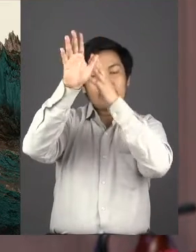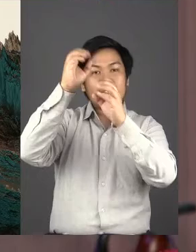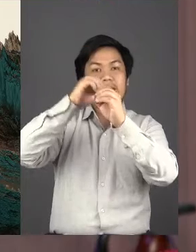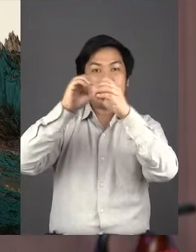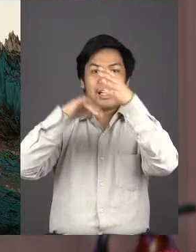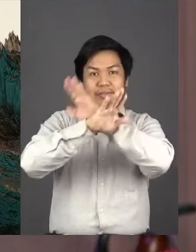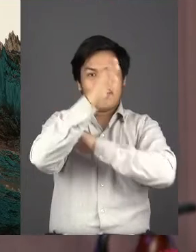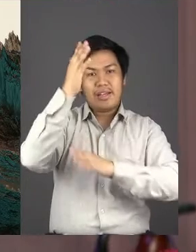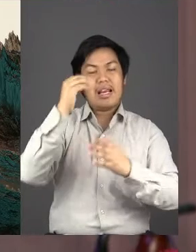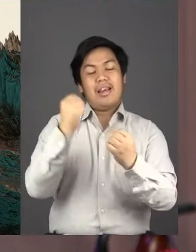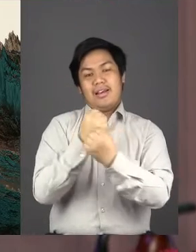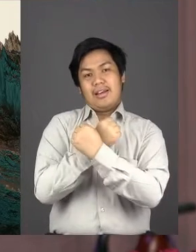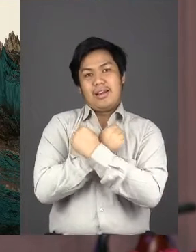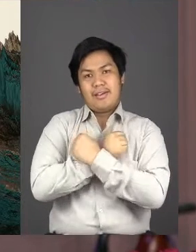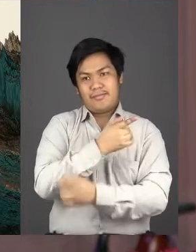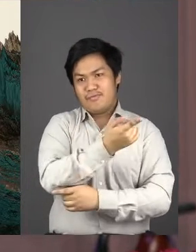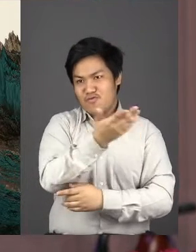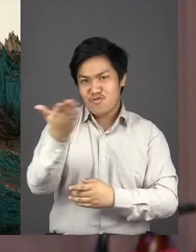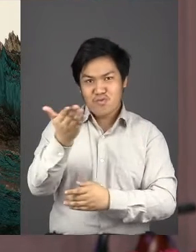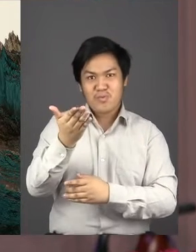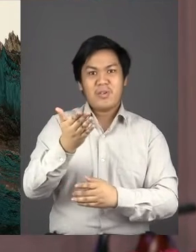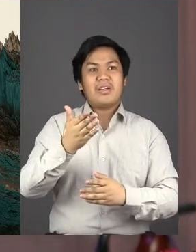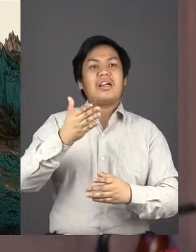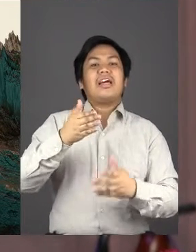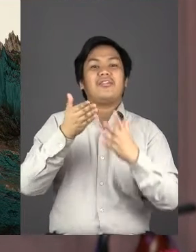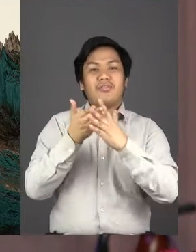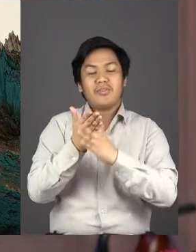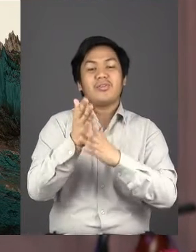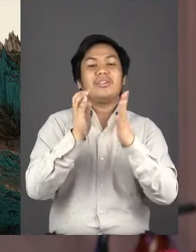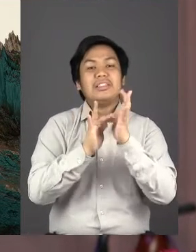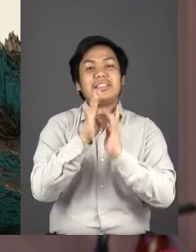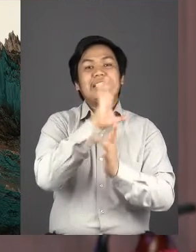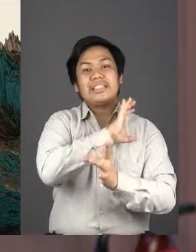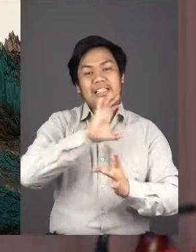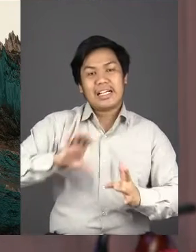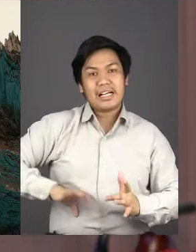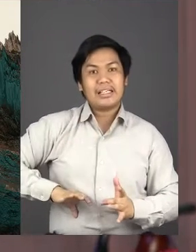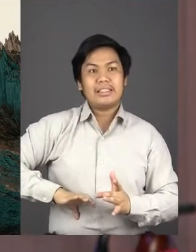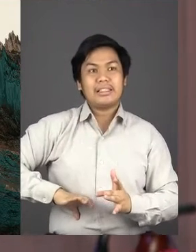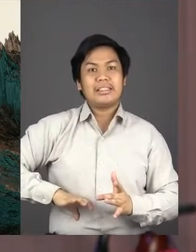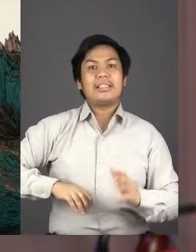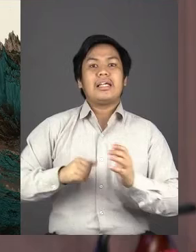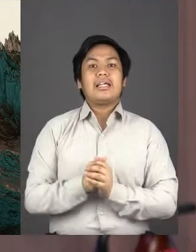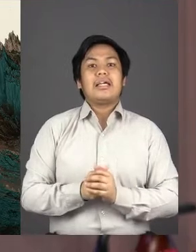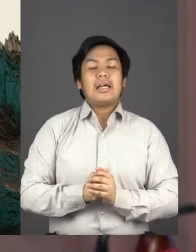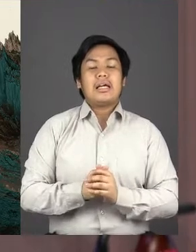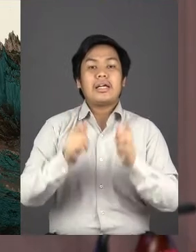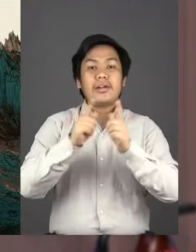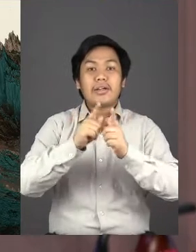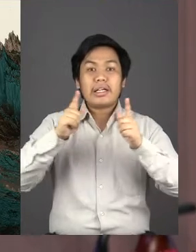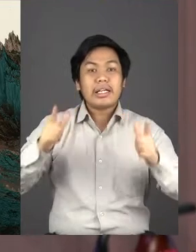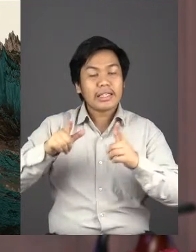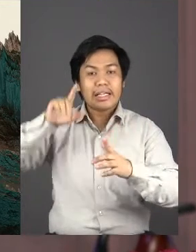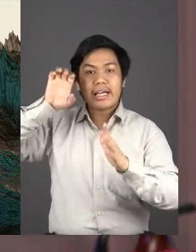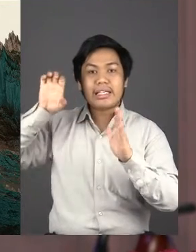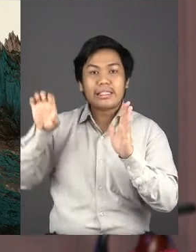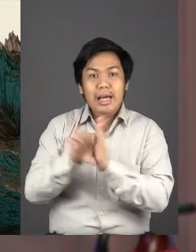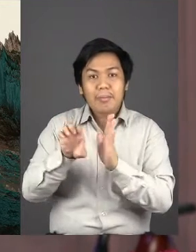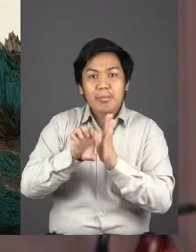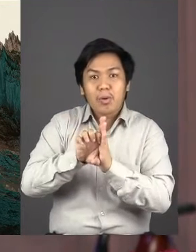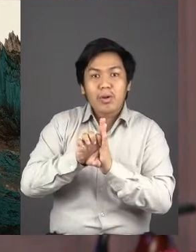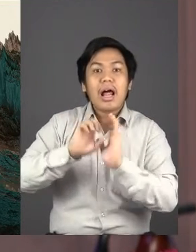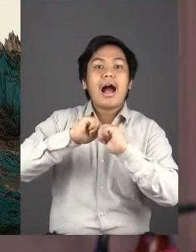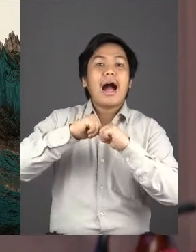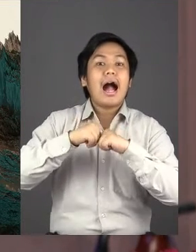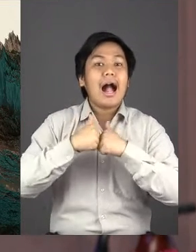atin at pag-ibig sa atin ng Kanyang anak na si Kristo Jesus, na siyang naging dakilang halimbawa sa atin na kung paano